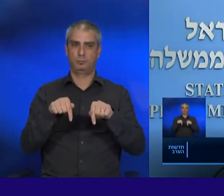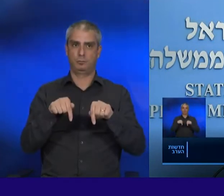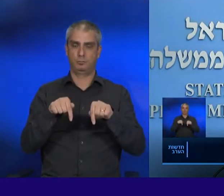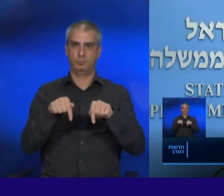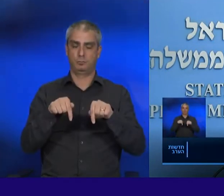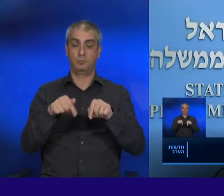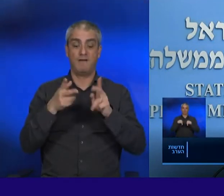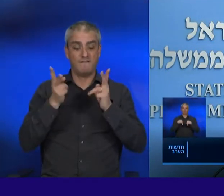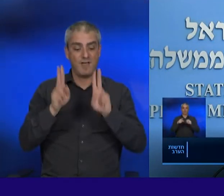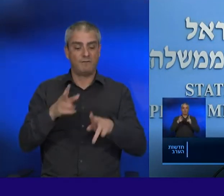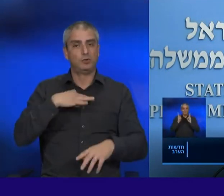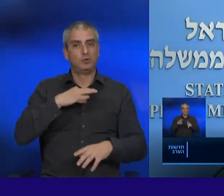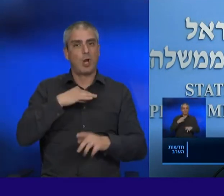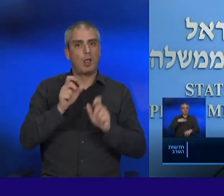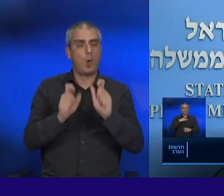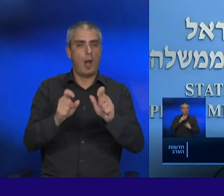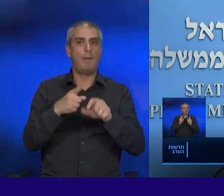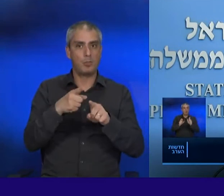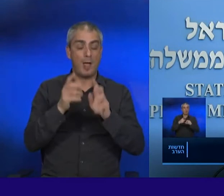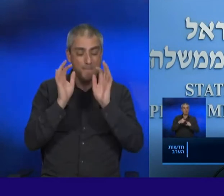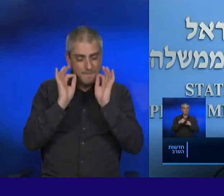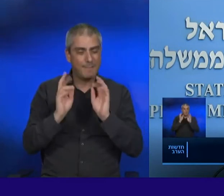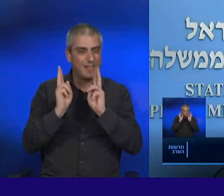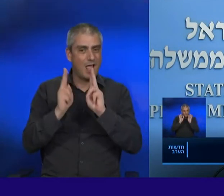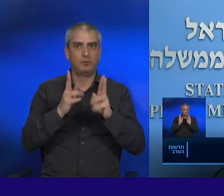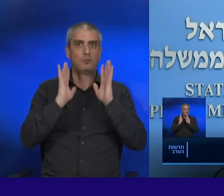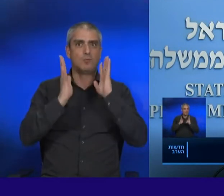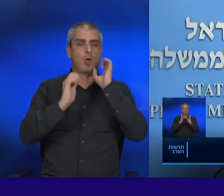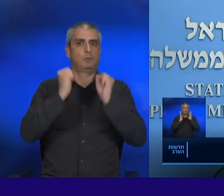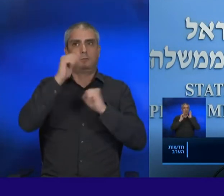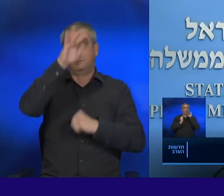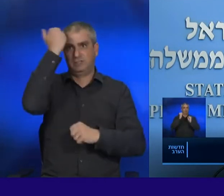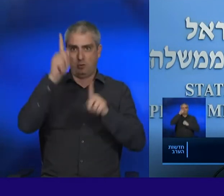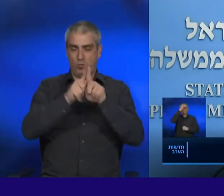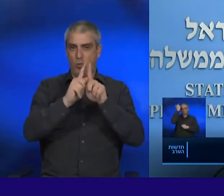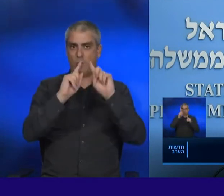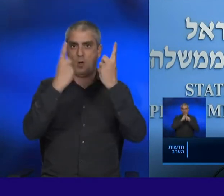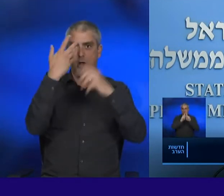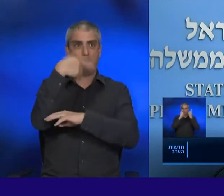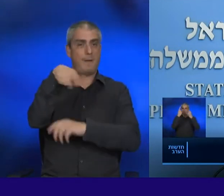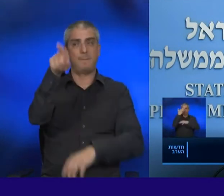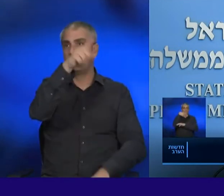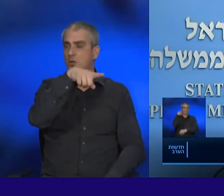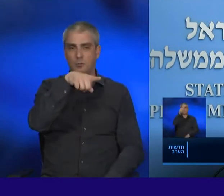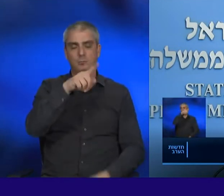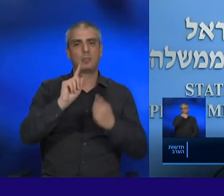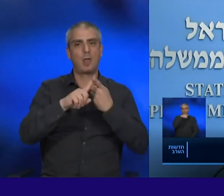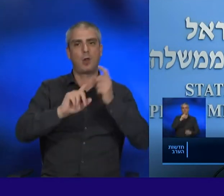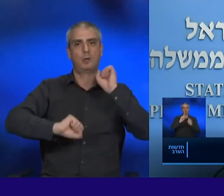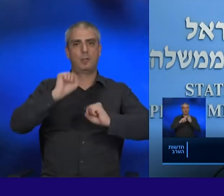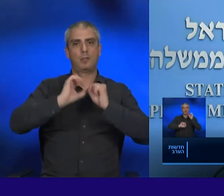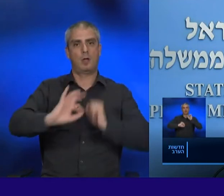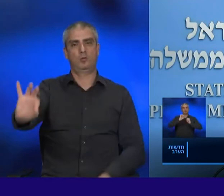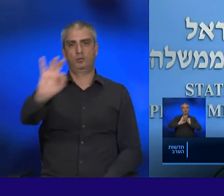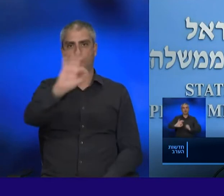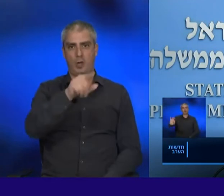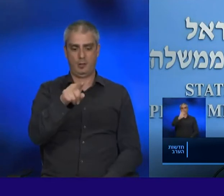והאפשרות שלנו למנוע באמת תרחישים כל כך קיצוניים, כמו שקורים במדינות האלה, פלויים בהתנהגות שלכם.